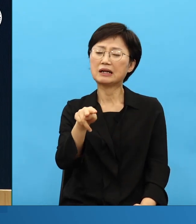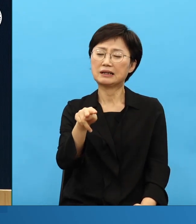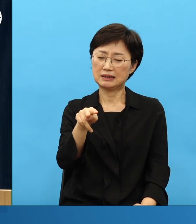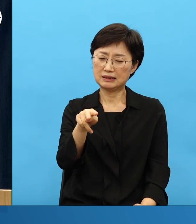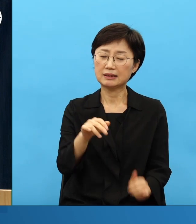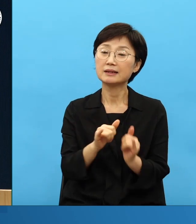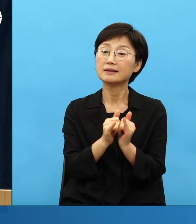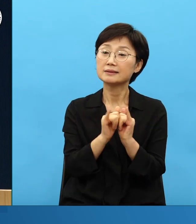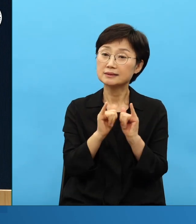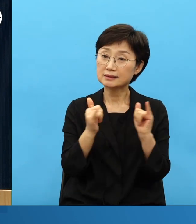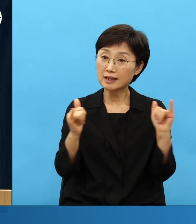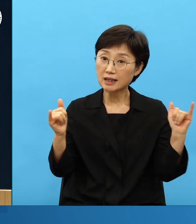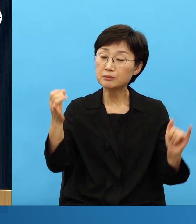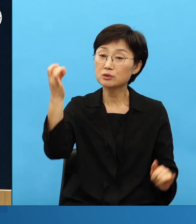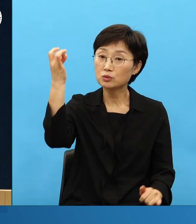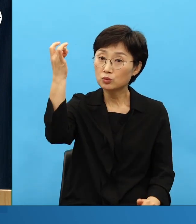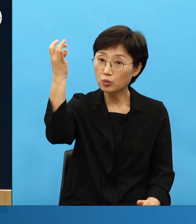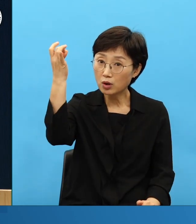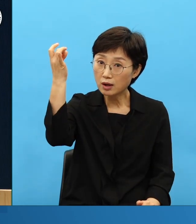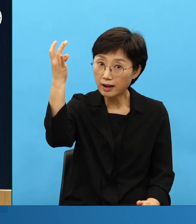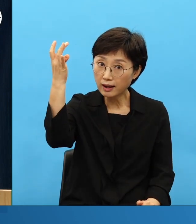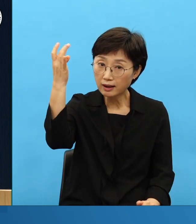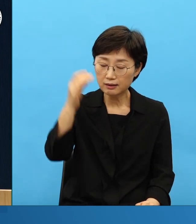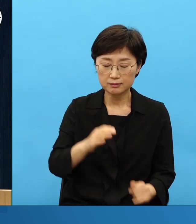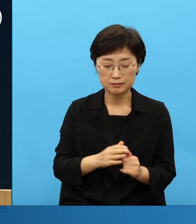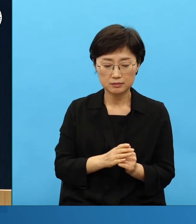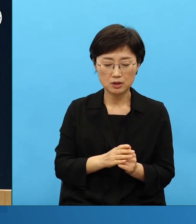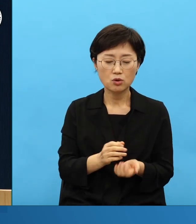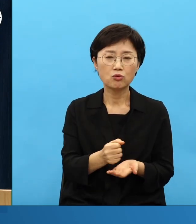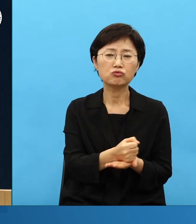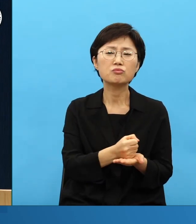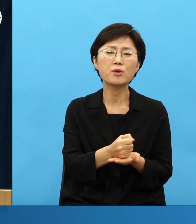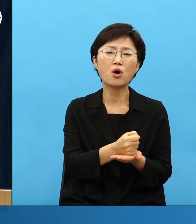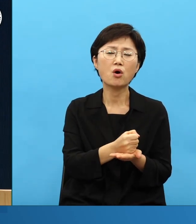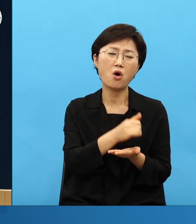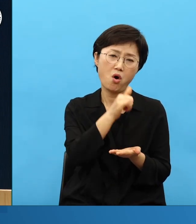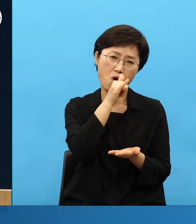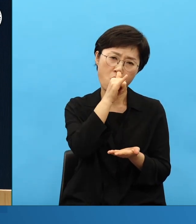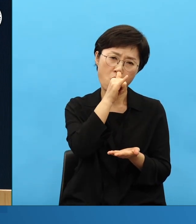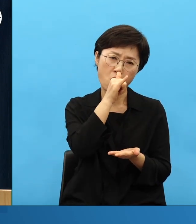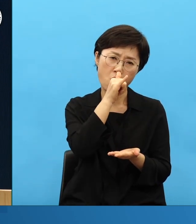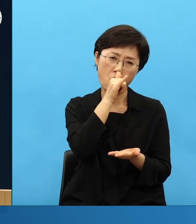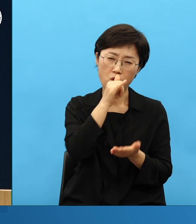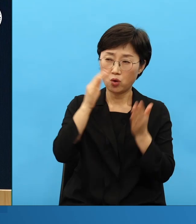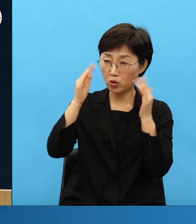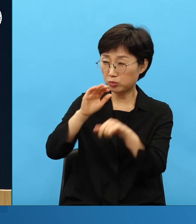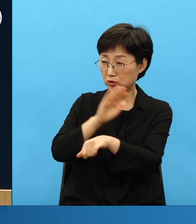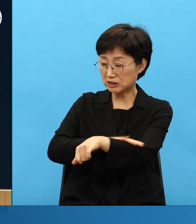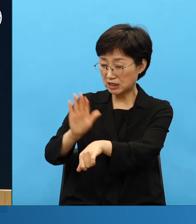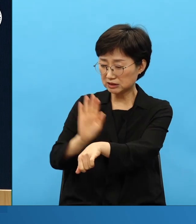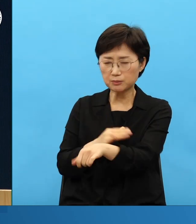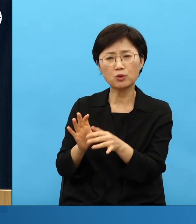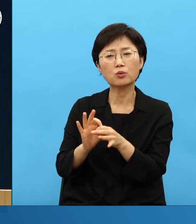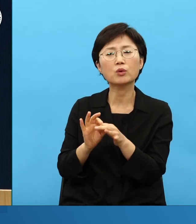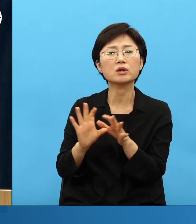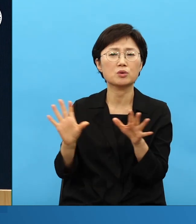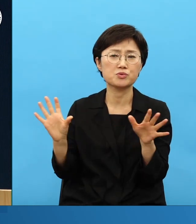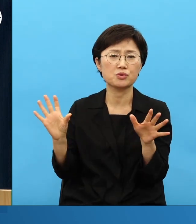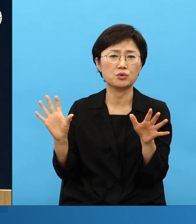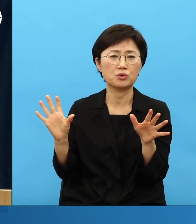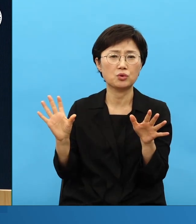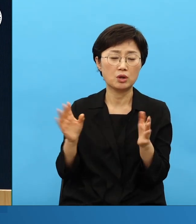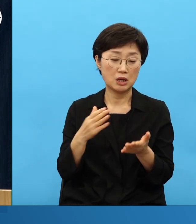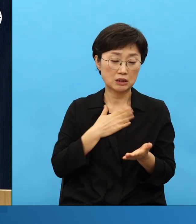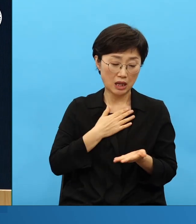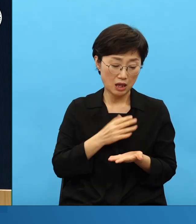뭔가에 자기 운명에서 못 벗어나는 거예요. In seeing all of this, I thought to myself, whether you're well learned or whether you're unlearned, people just cannot set themselves free from